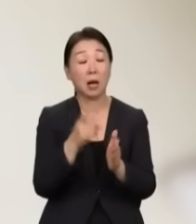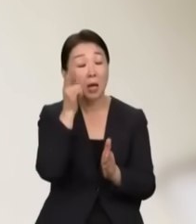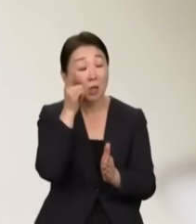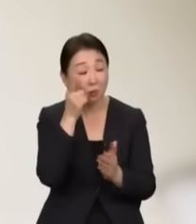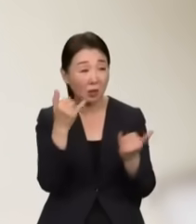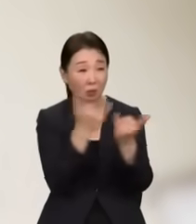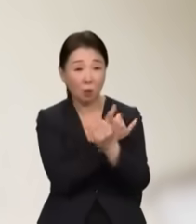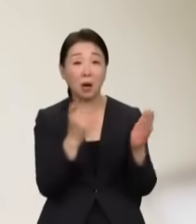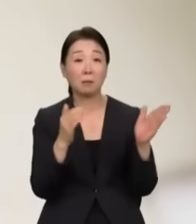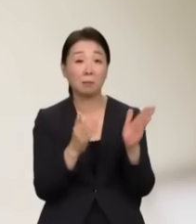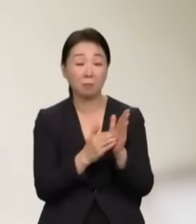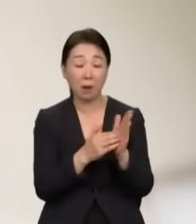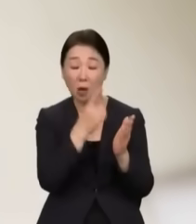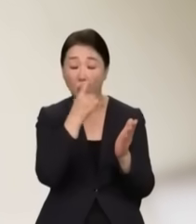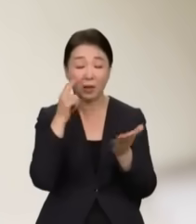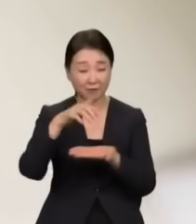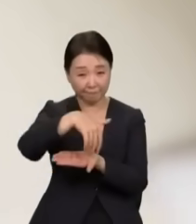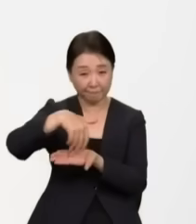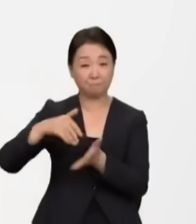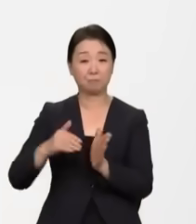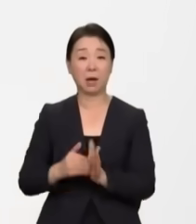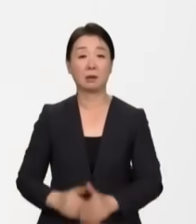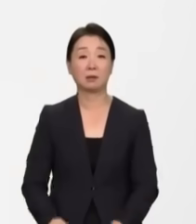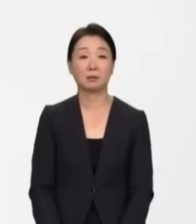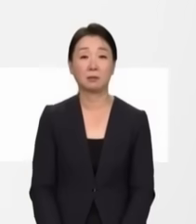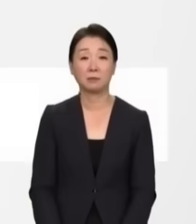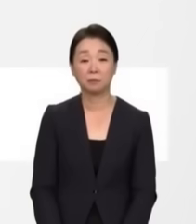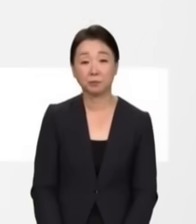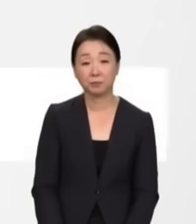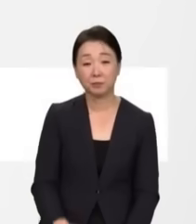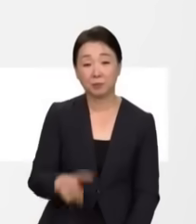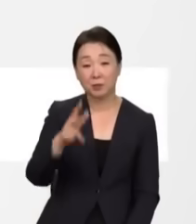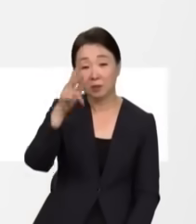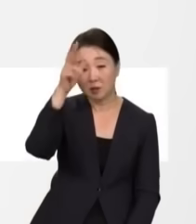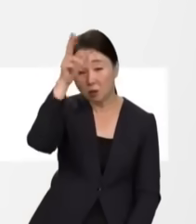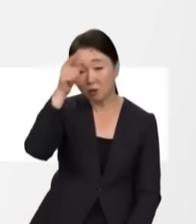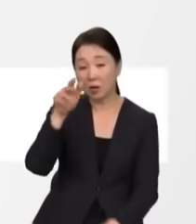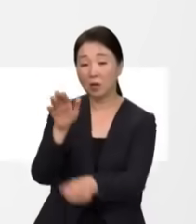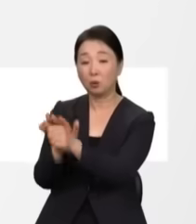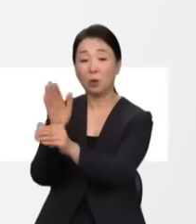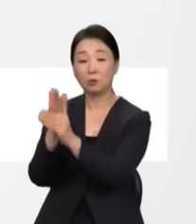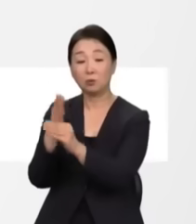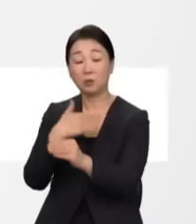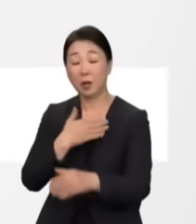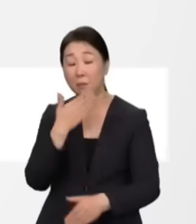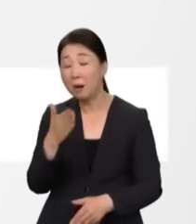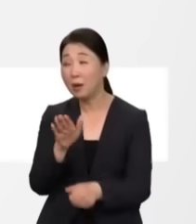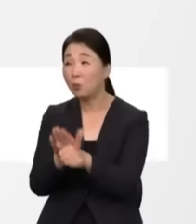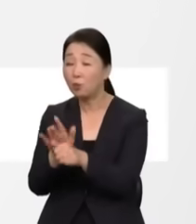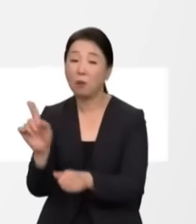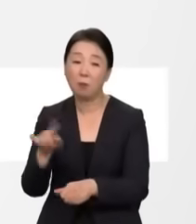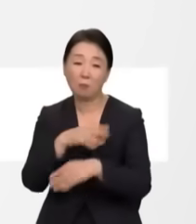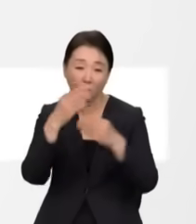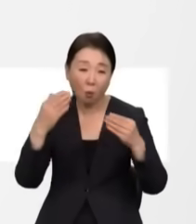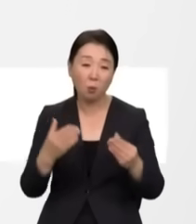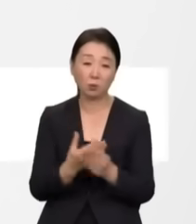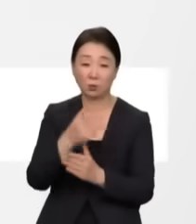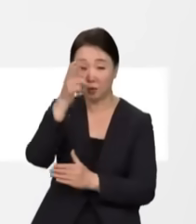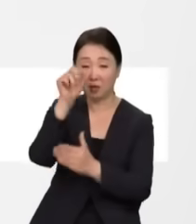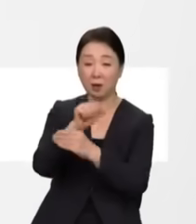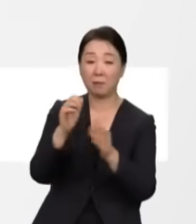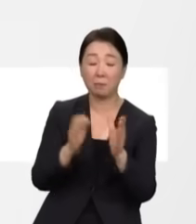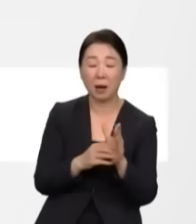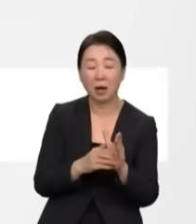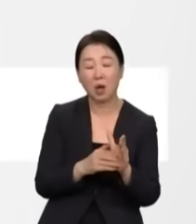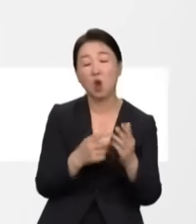통화하며 관련 증거를 수집하기도 했습니다. 경찰과 전 협조이기 때문에 제가 할 수 있는 부분은 경찰한테 허락받아서 선의